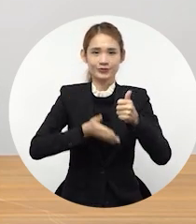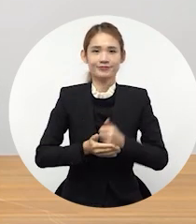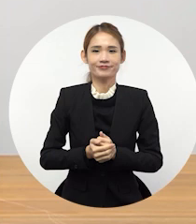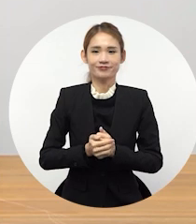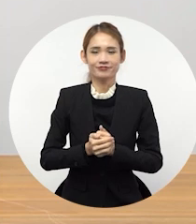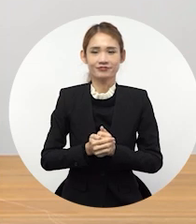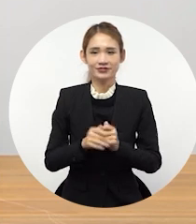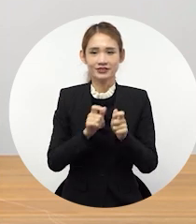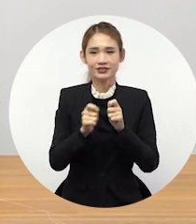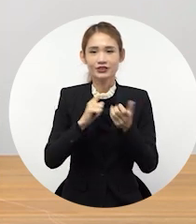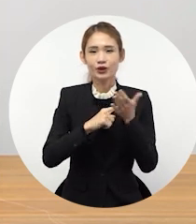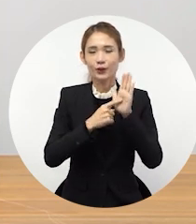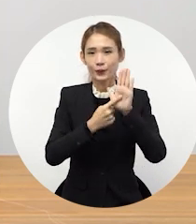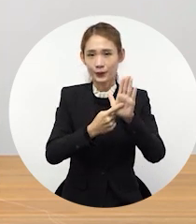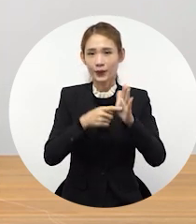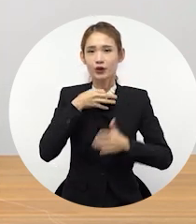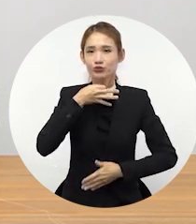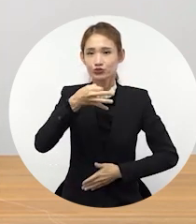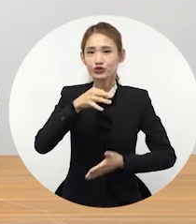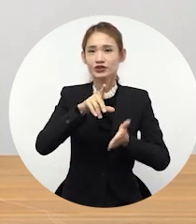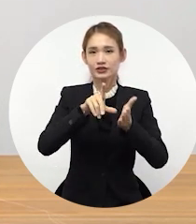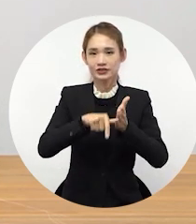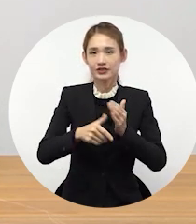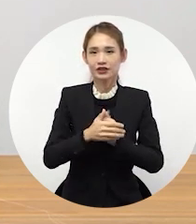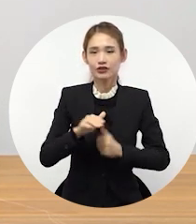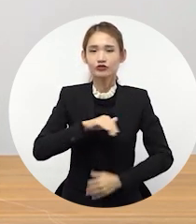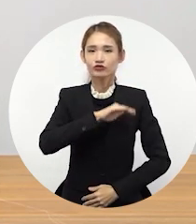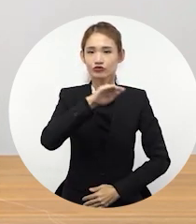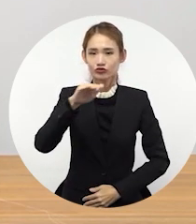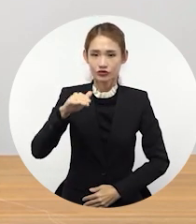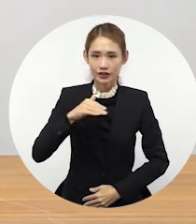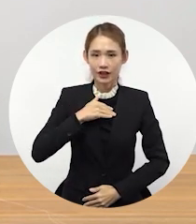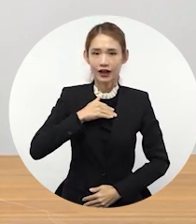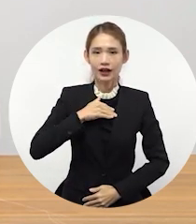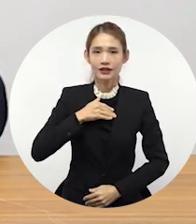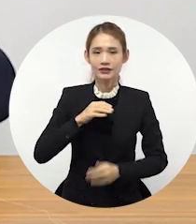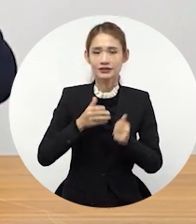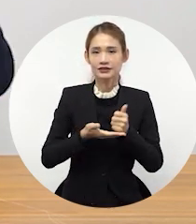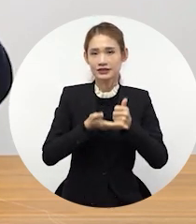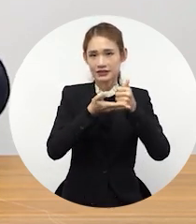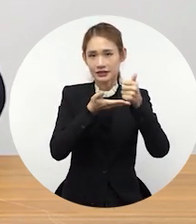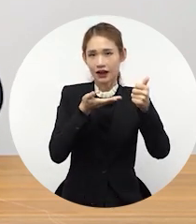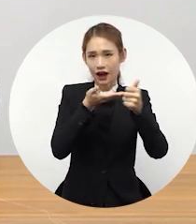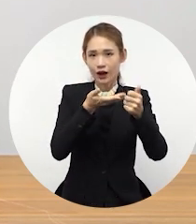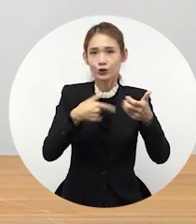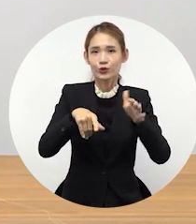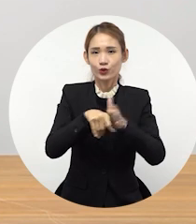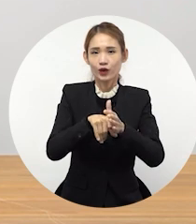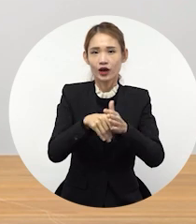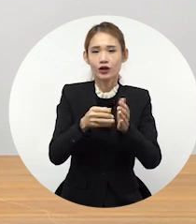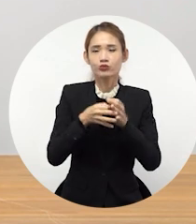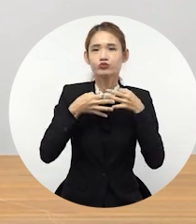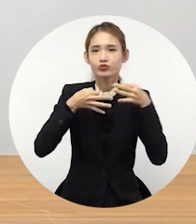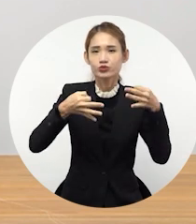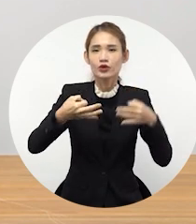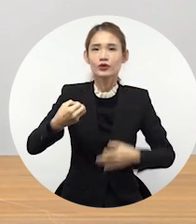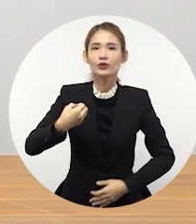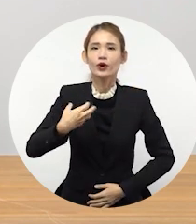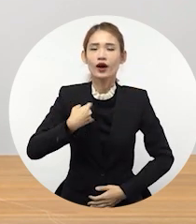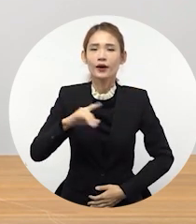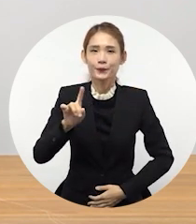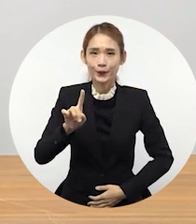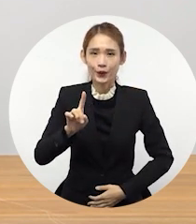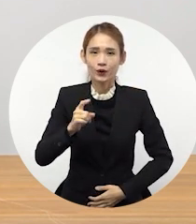좀 알아주시면 좋겠고요. 그리고 지칭함에 있어서 가장 중요한 건 우리가 그 지칭하려는 그 대상이 어떻게